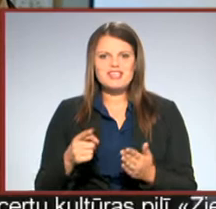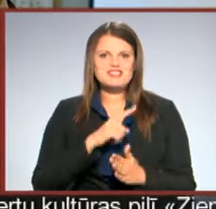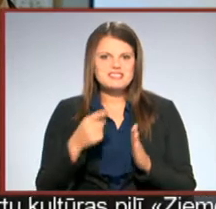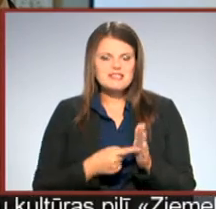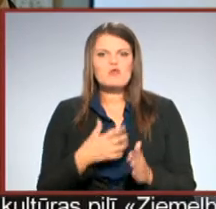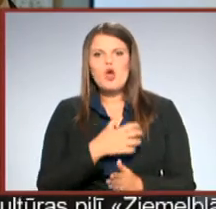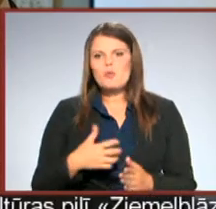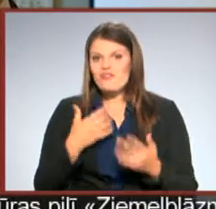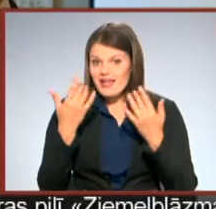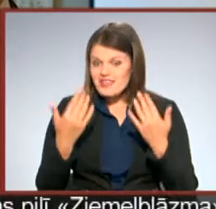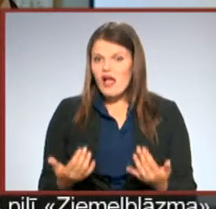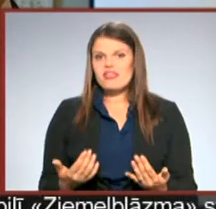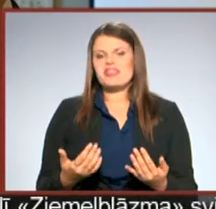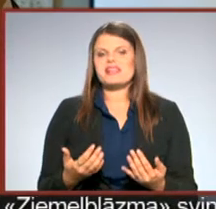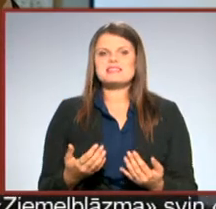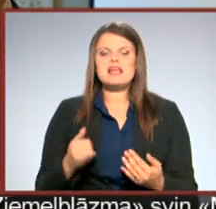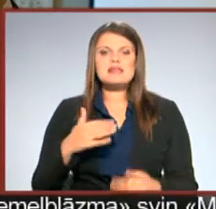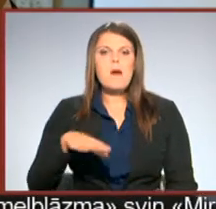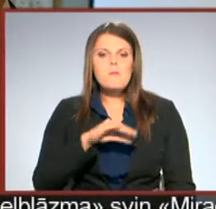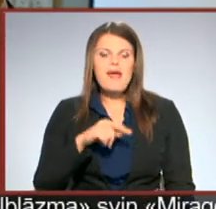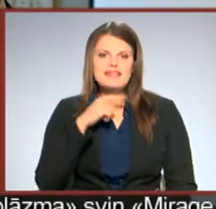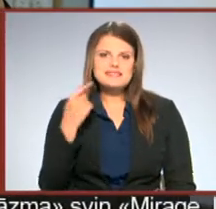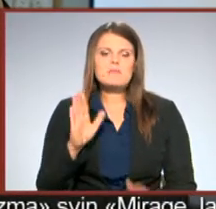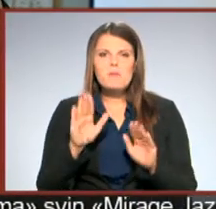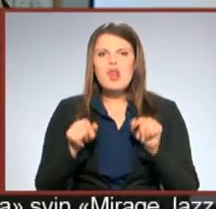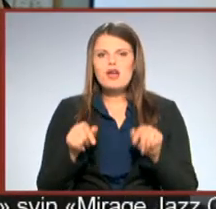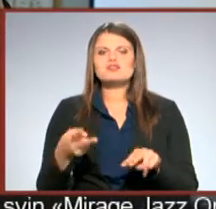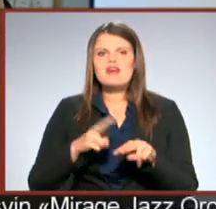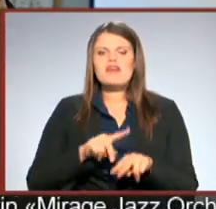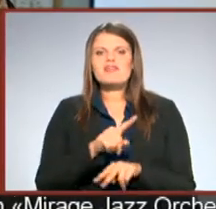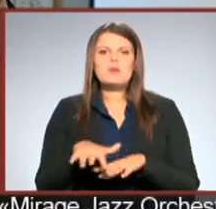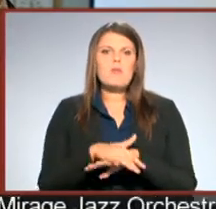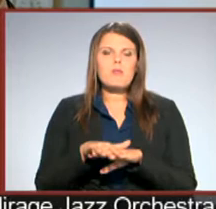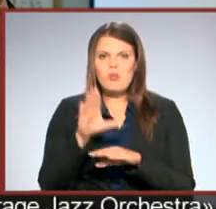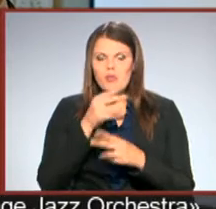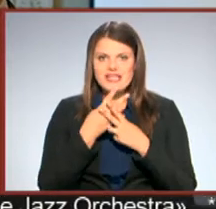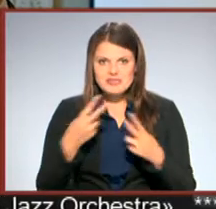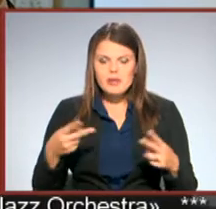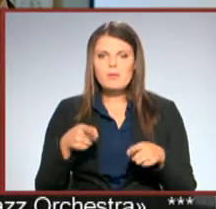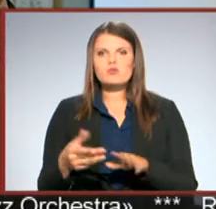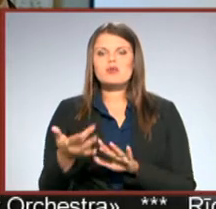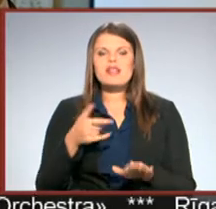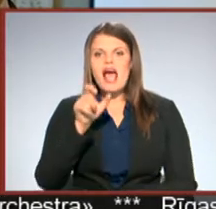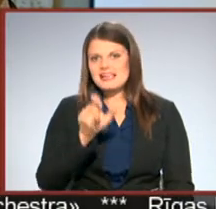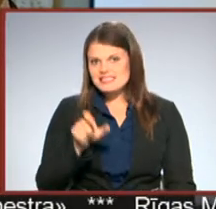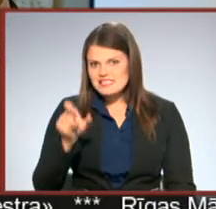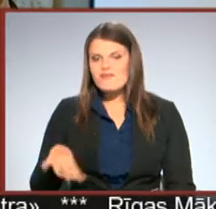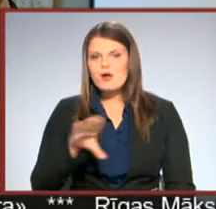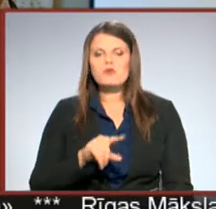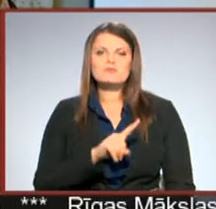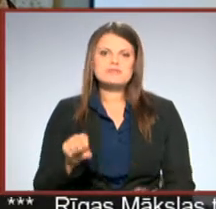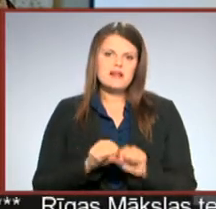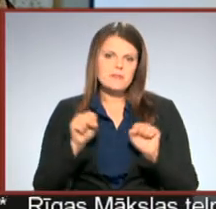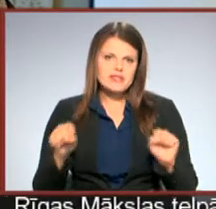ir jāatrisina. Ja mēs gribam, lai šī vieta ir publiski pieejama un tur nāk cilvēki, tad mums jānodrošina